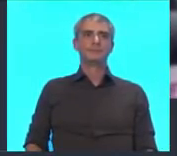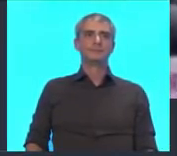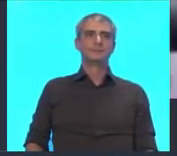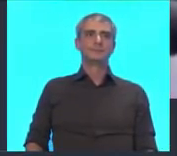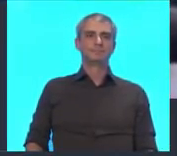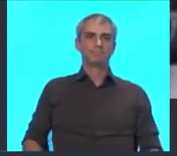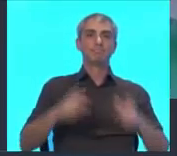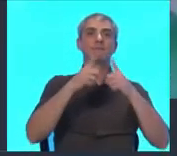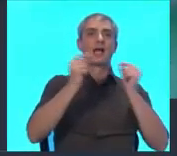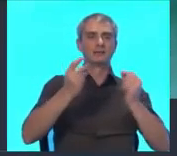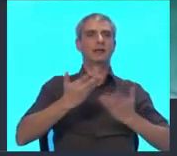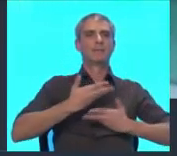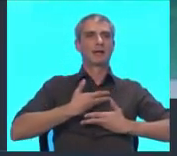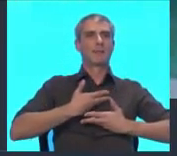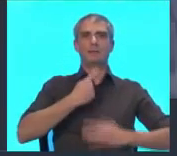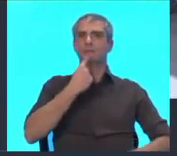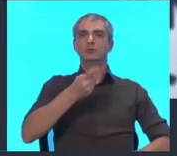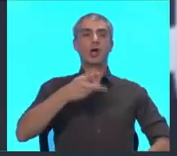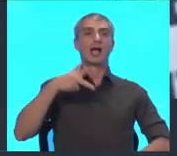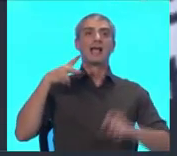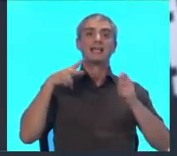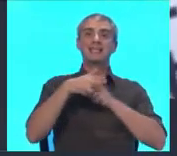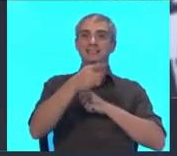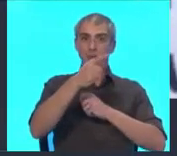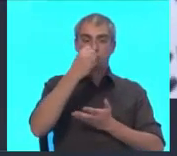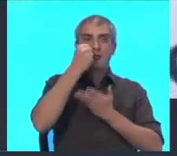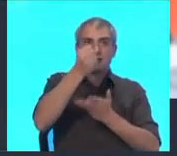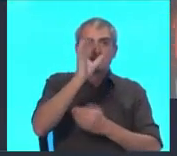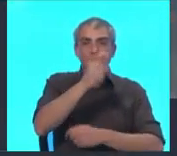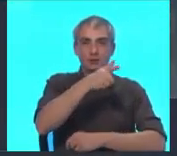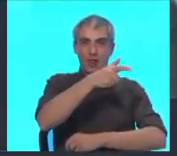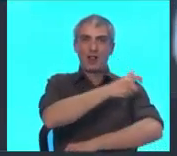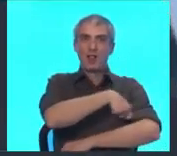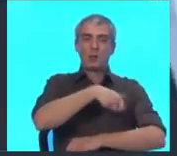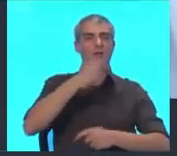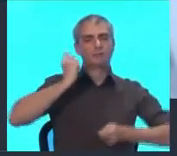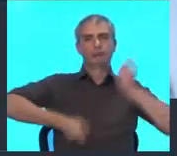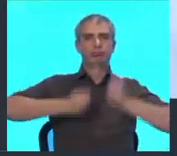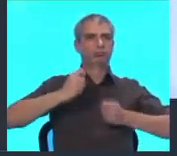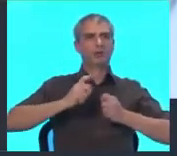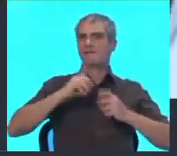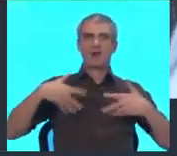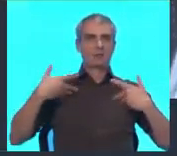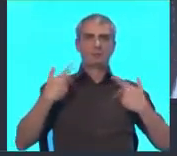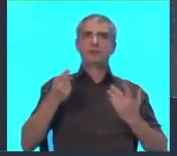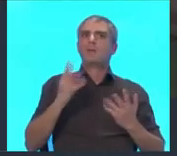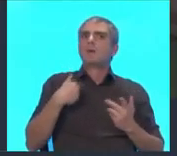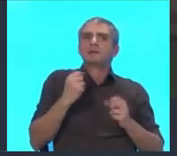בעזה מקבלים היום את בשורת הקיצוץ האמריקני בתקציב אונרה בתופים, אך לא במחולות. אולי שסווי,